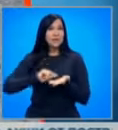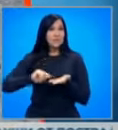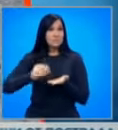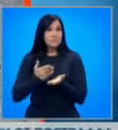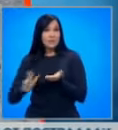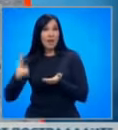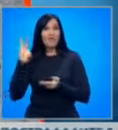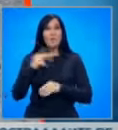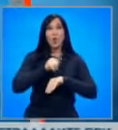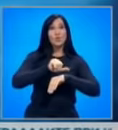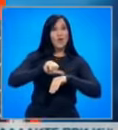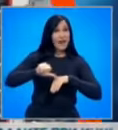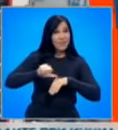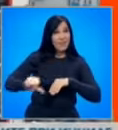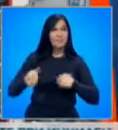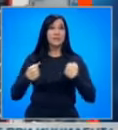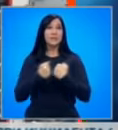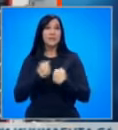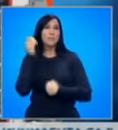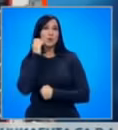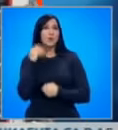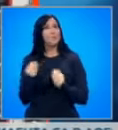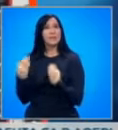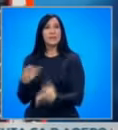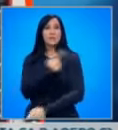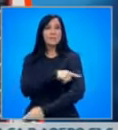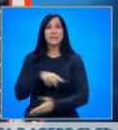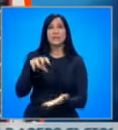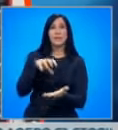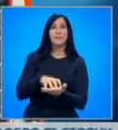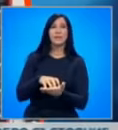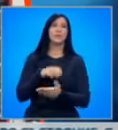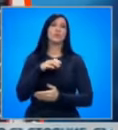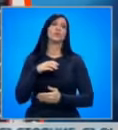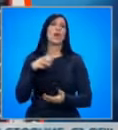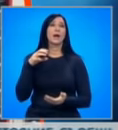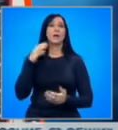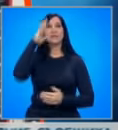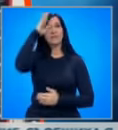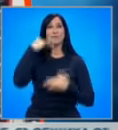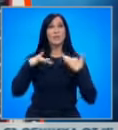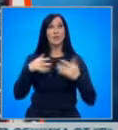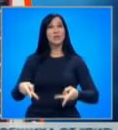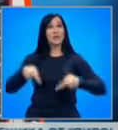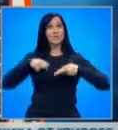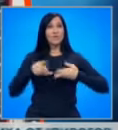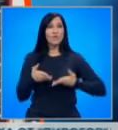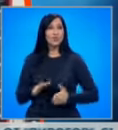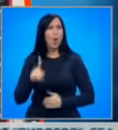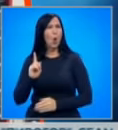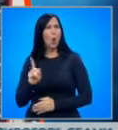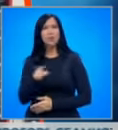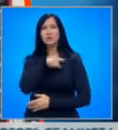от ранените при инцидента от Пирогов. Те са предадени на медицински екипи от Северна Македония и се връщат в родината си. Кои са жертвите